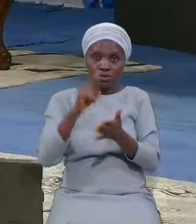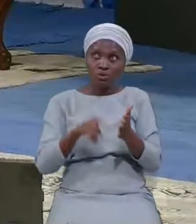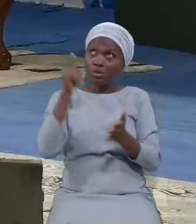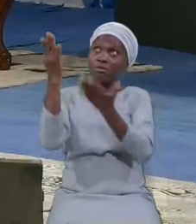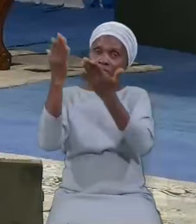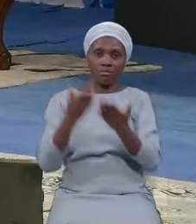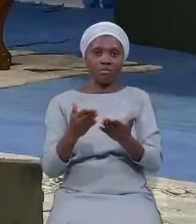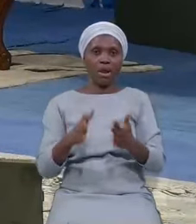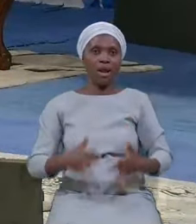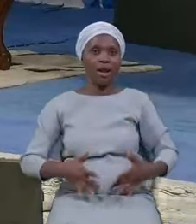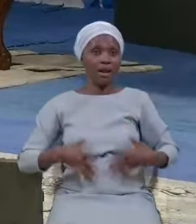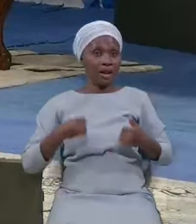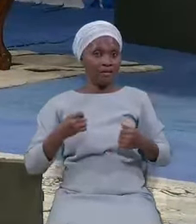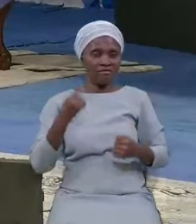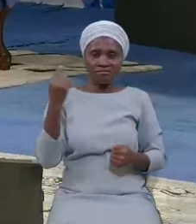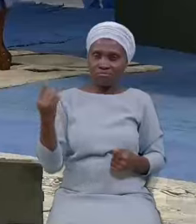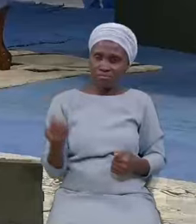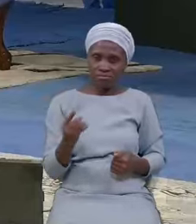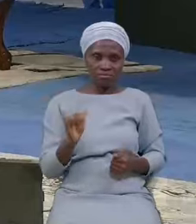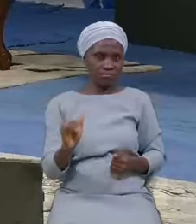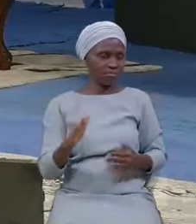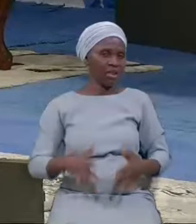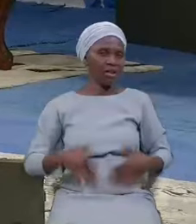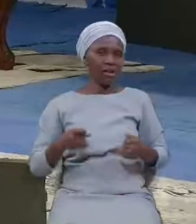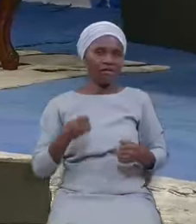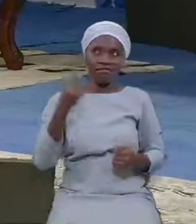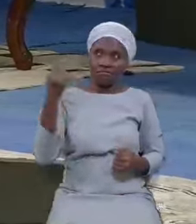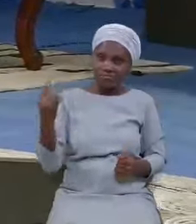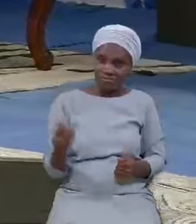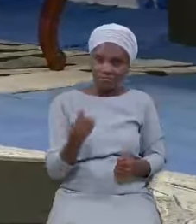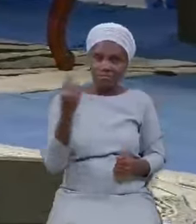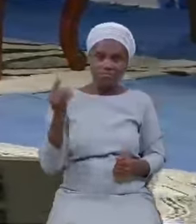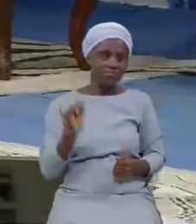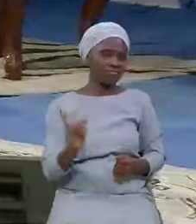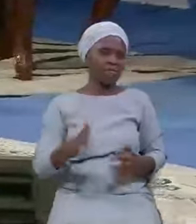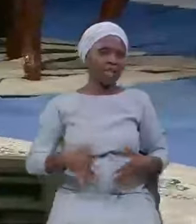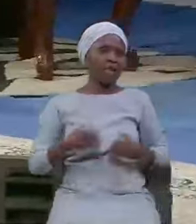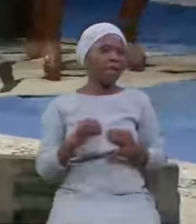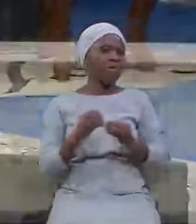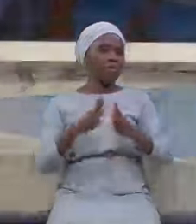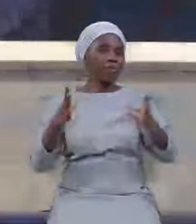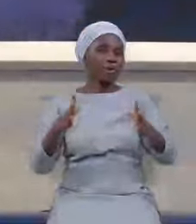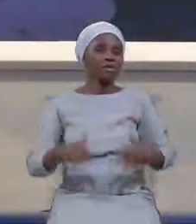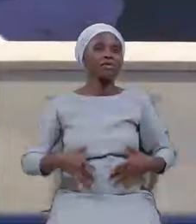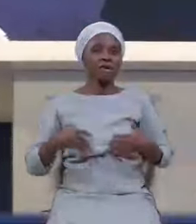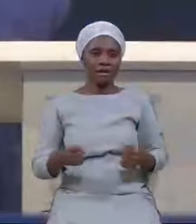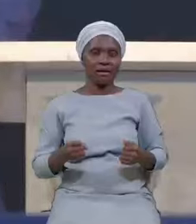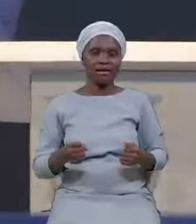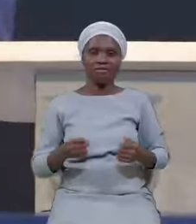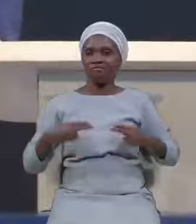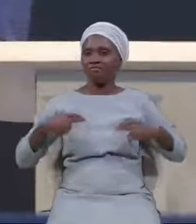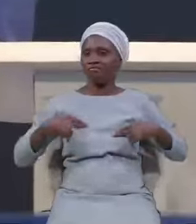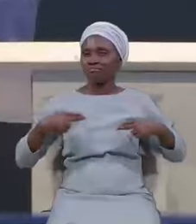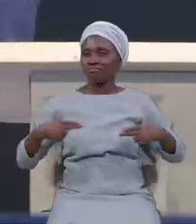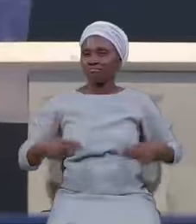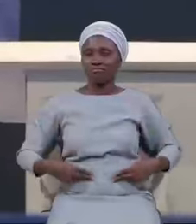éternelle, la vie éternelle, la vie abondante, la vie saine, une bonne vie, une